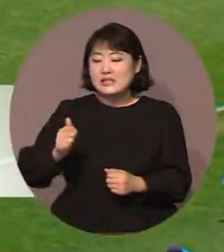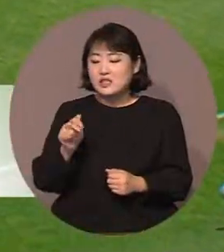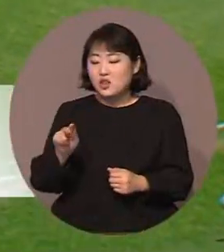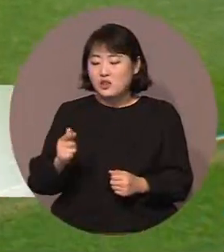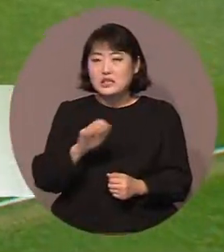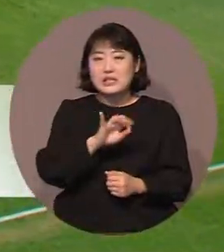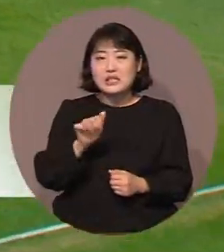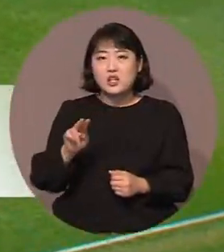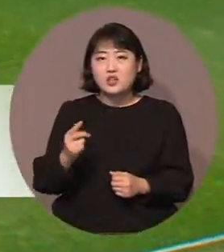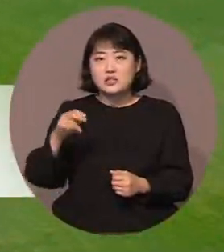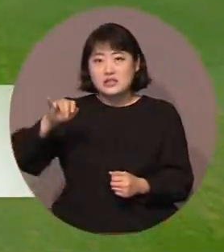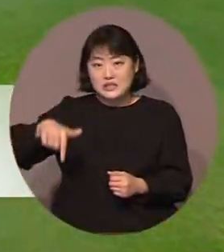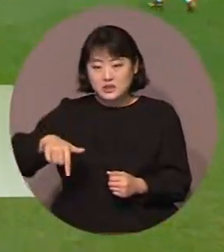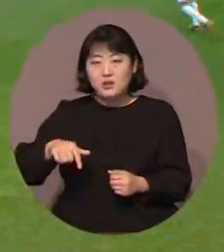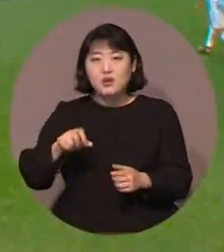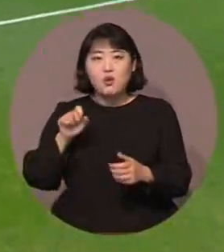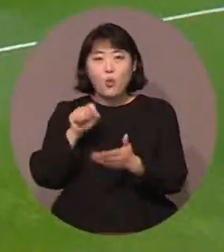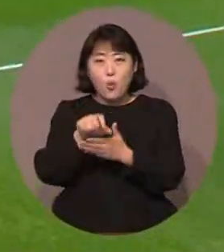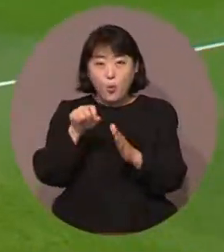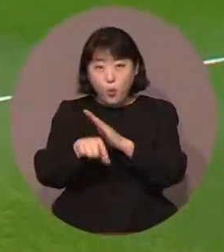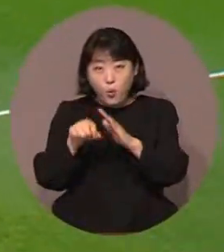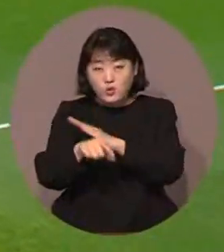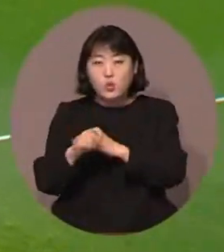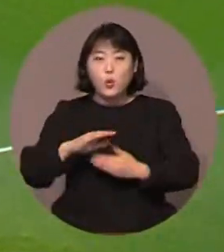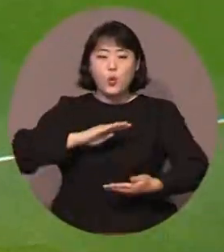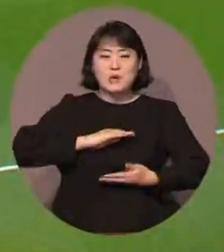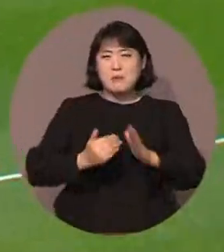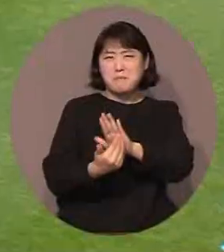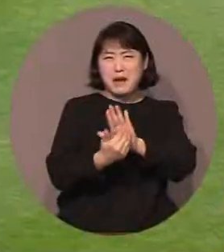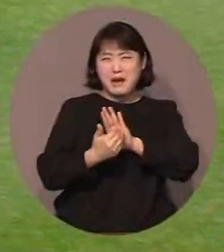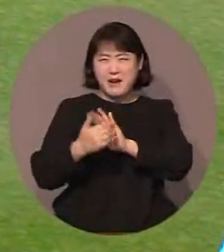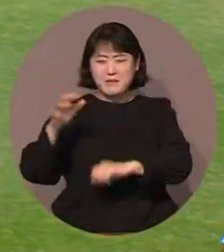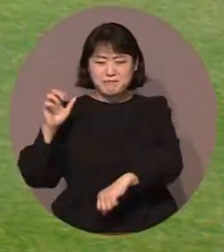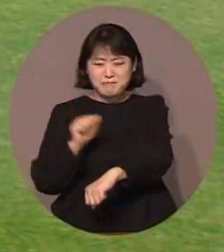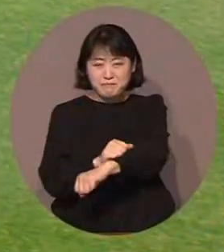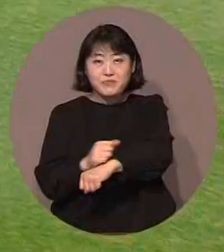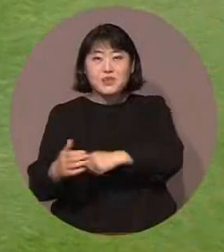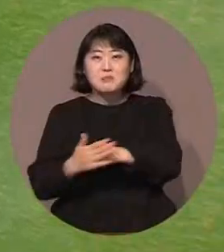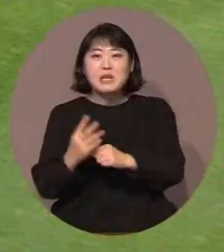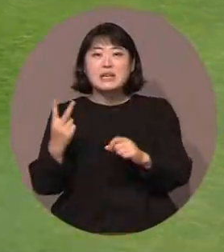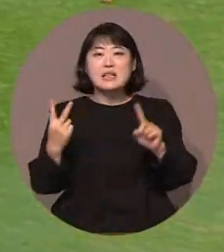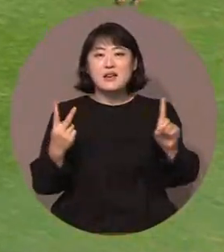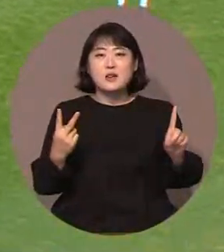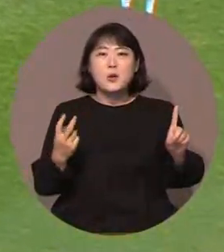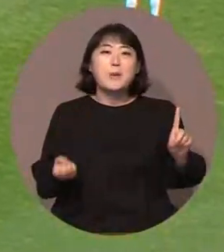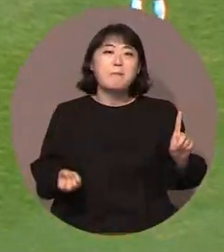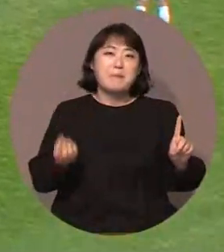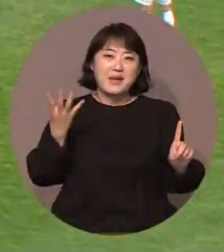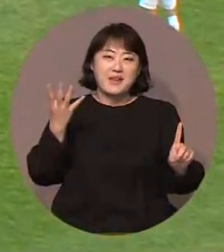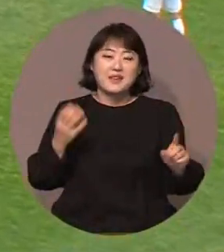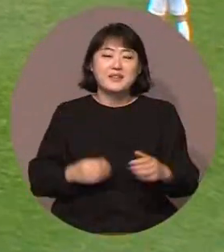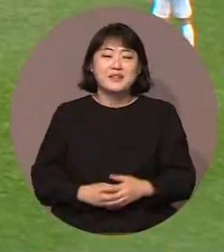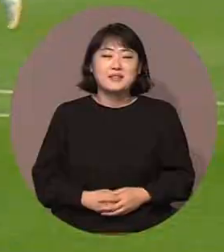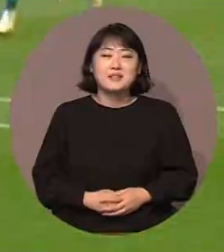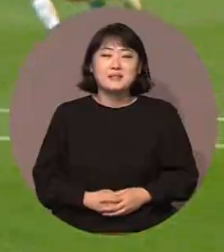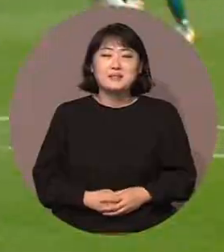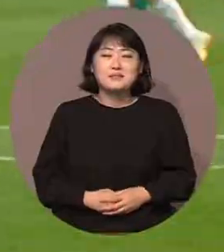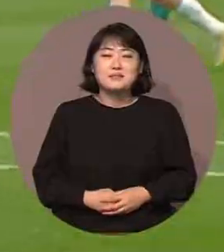이현식의 연속골과 골키퍼 이찬근의 연이은 선방에 힘입어 2대 1로 이겼습니다